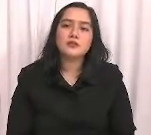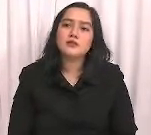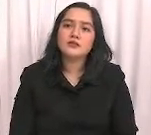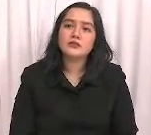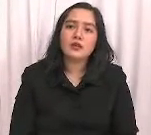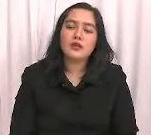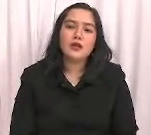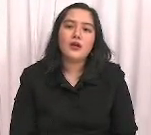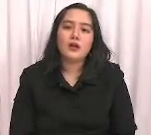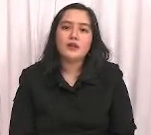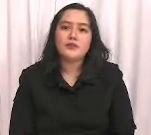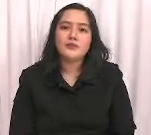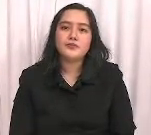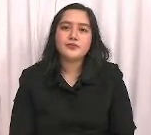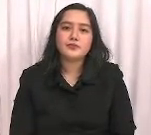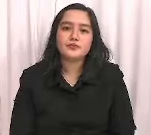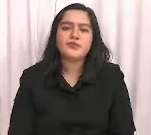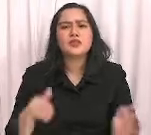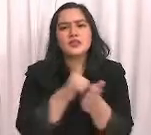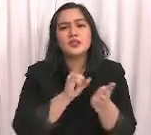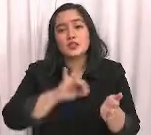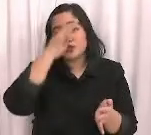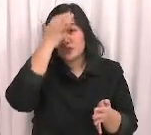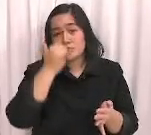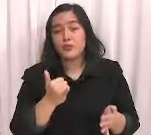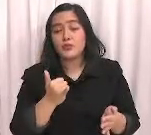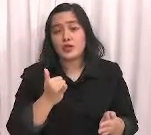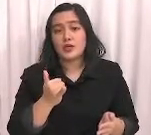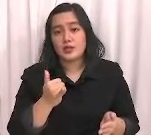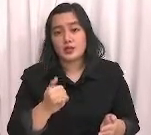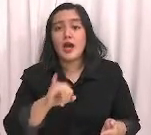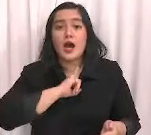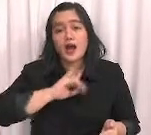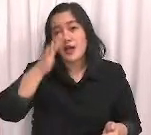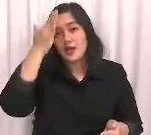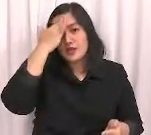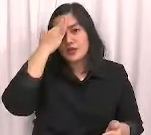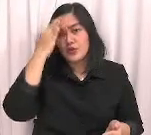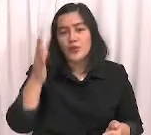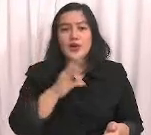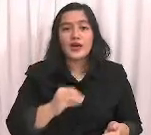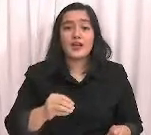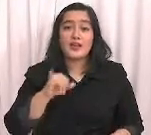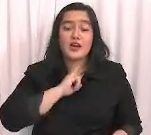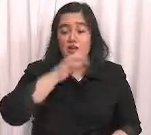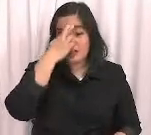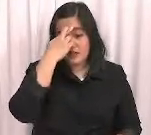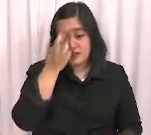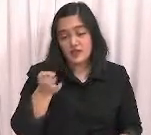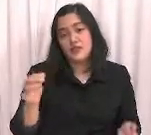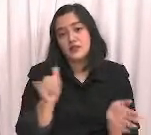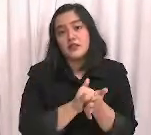Kasi sasabihin ng asawa mo, he feels safe when he shares his burden to you. Mm-hmm. And